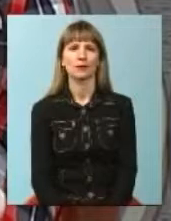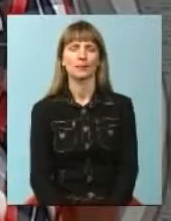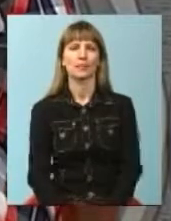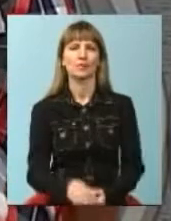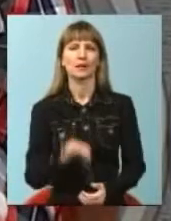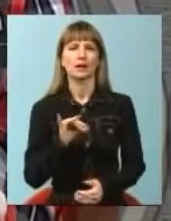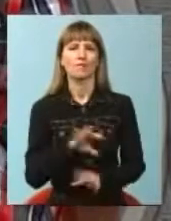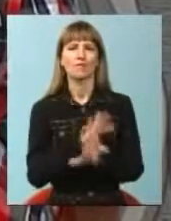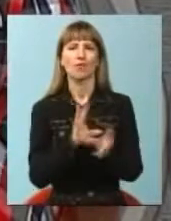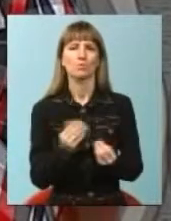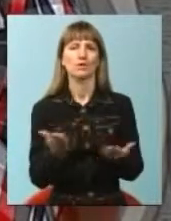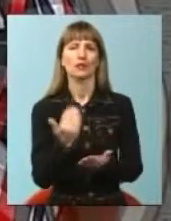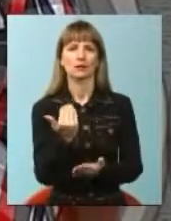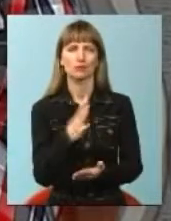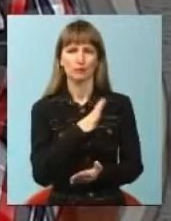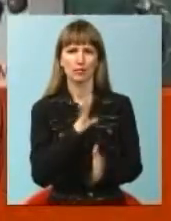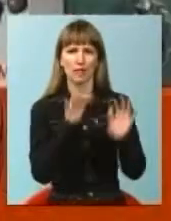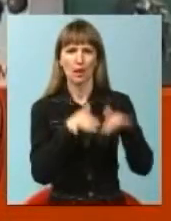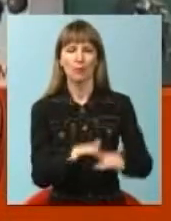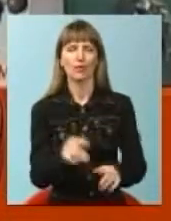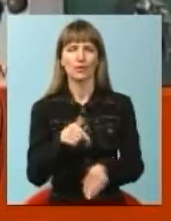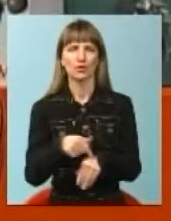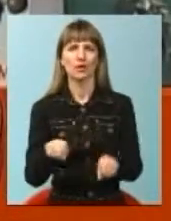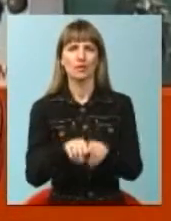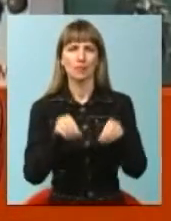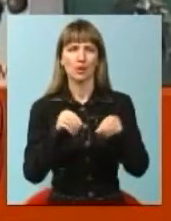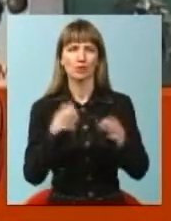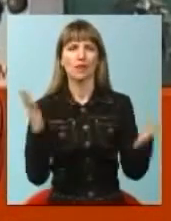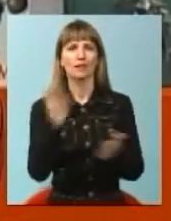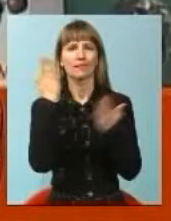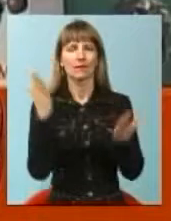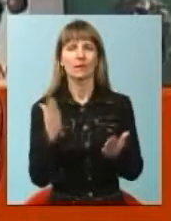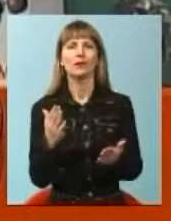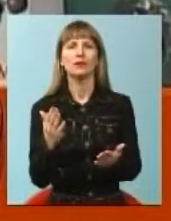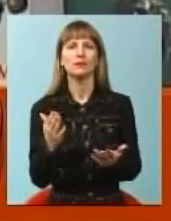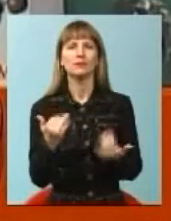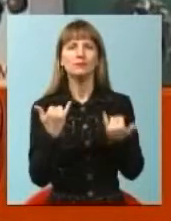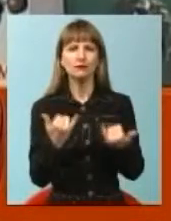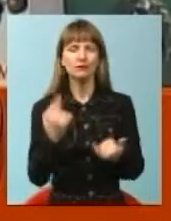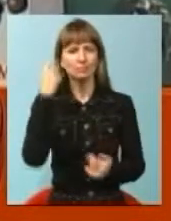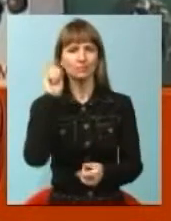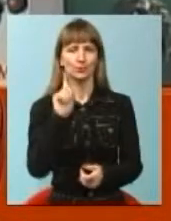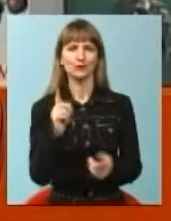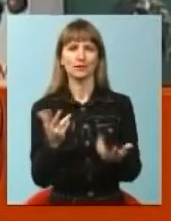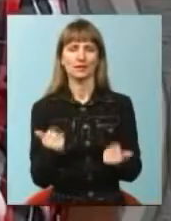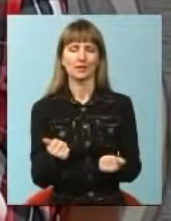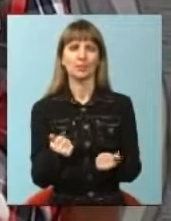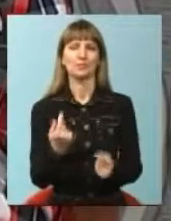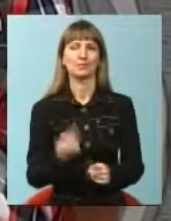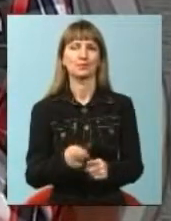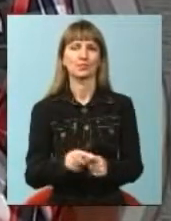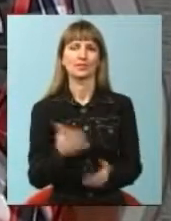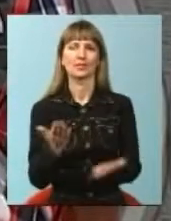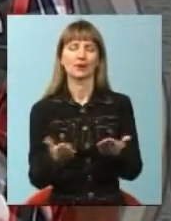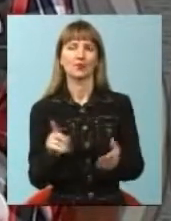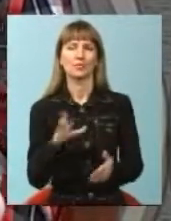Чи взагалі, як ти була на морі, відчувала цей піщаний вихор? Тепер розумію, що так. Тож, це,